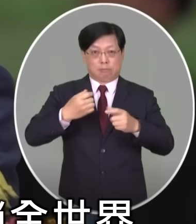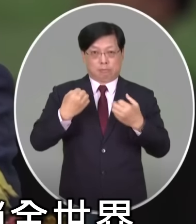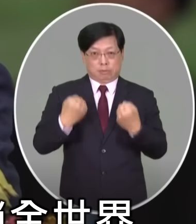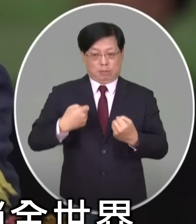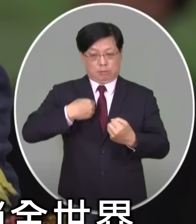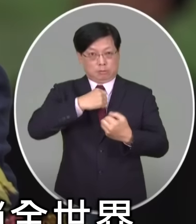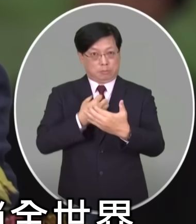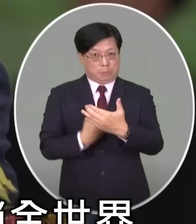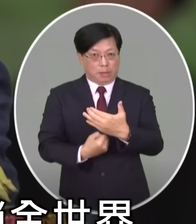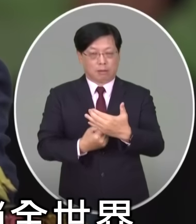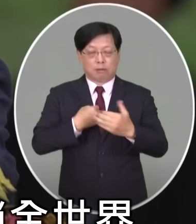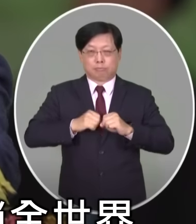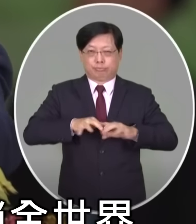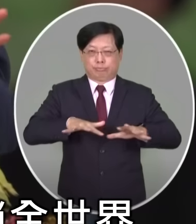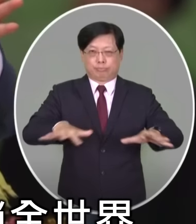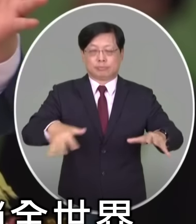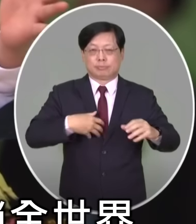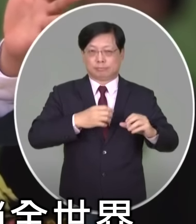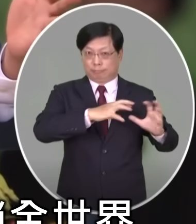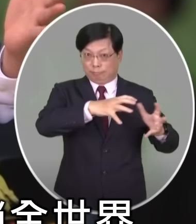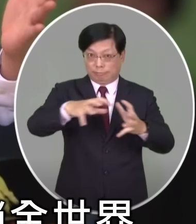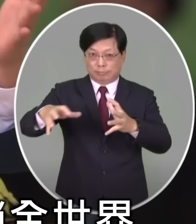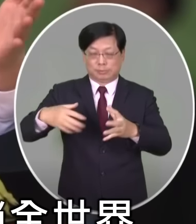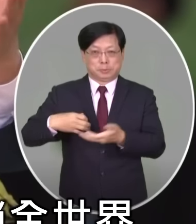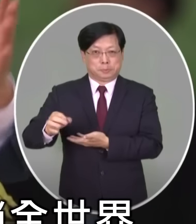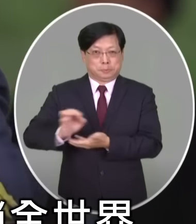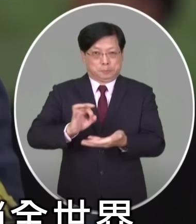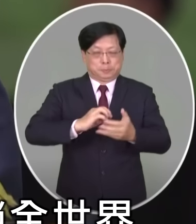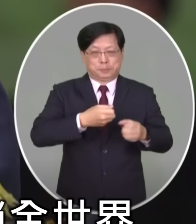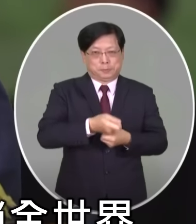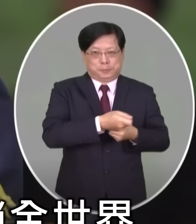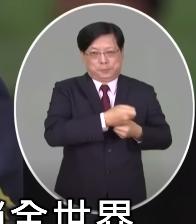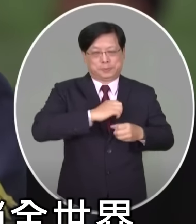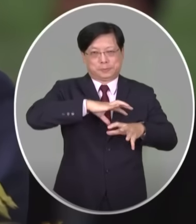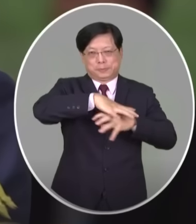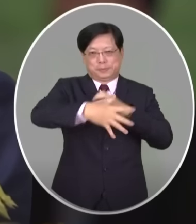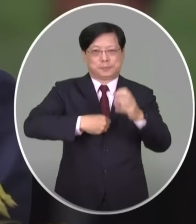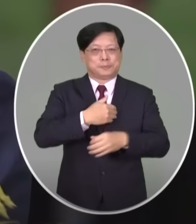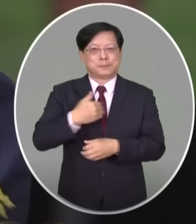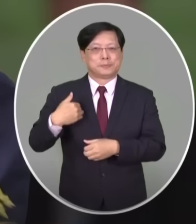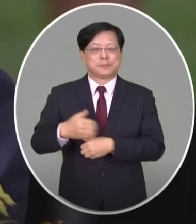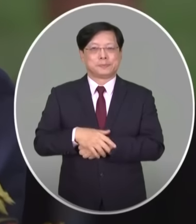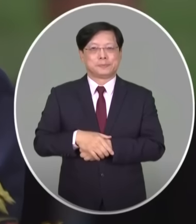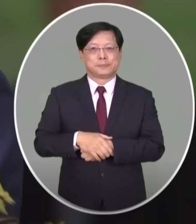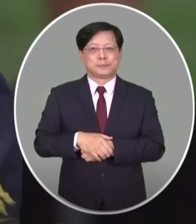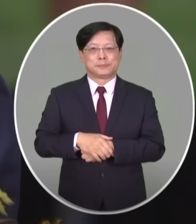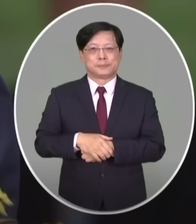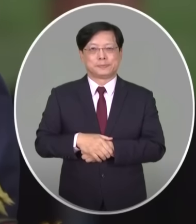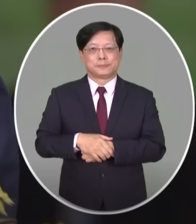湾，布局全球，行销全世界。